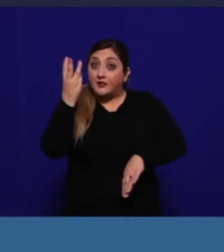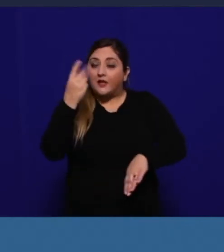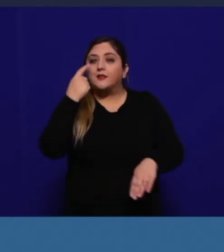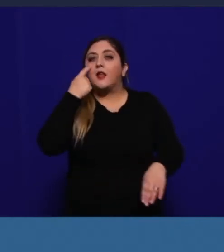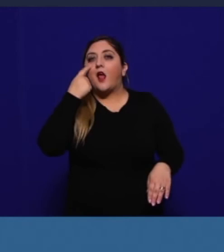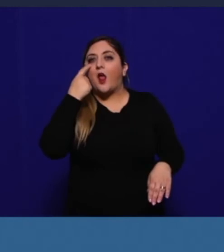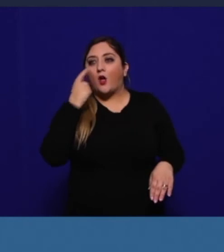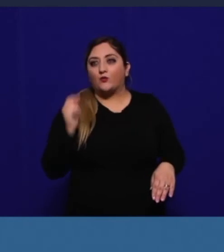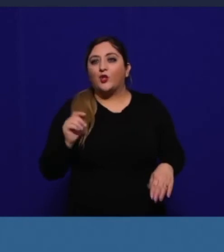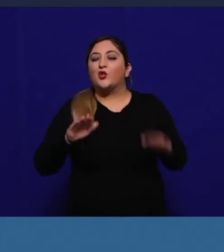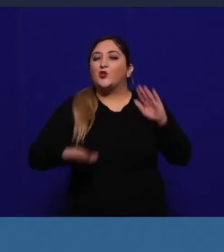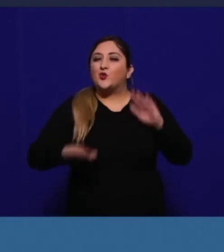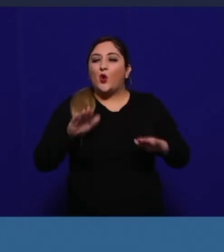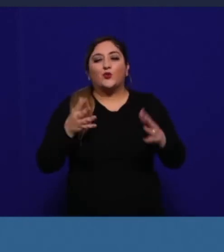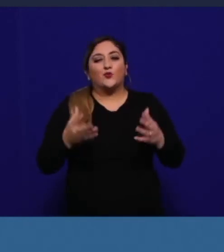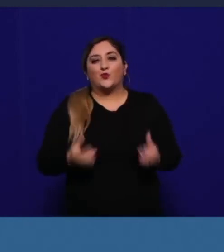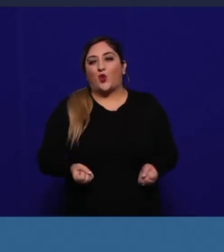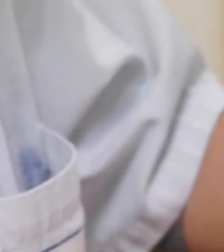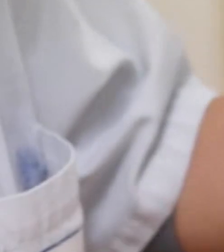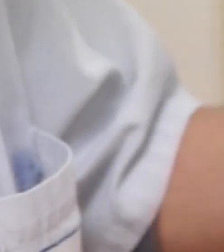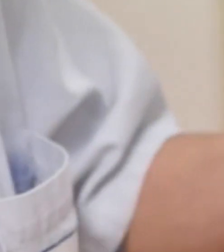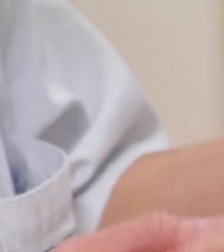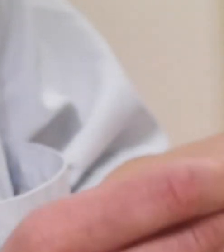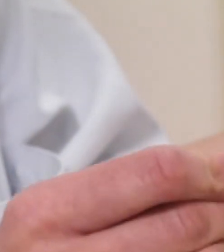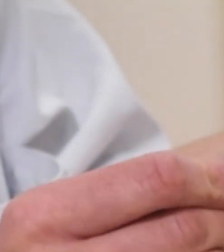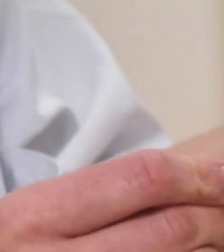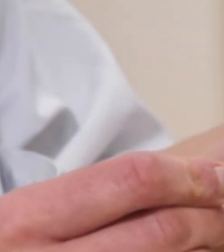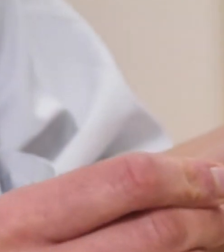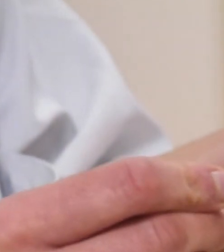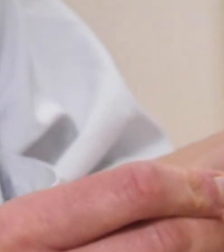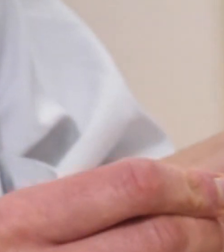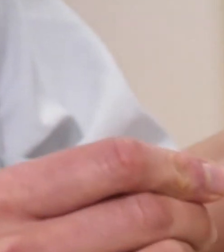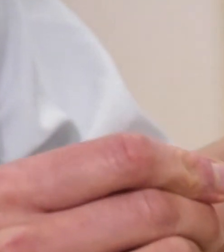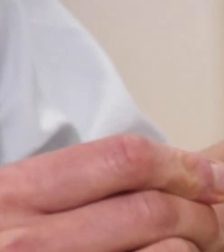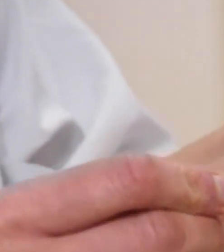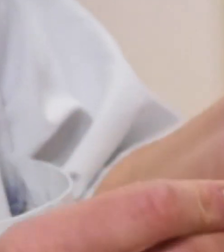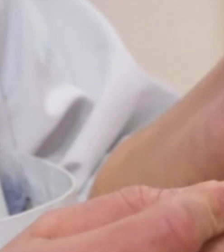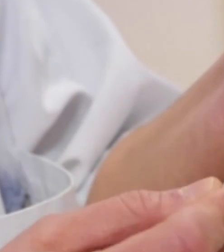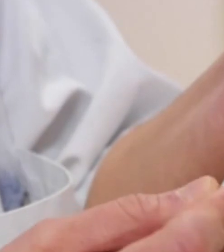lill-pubbliku tagħna skont ma tkun qed turina x-xjenza. Francesco Catania, Net News.